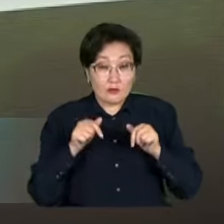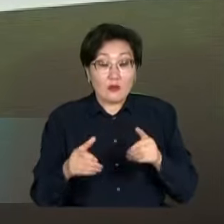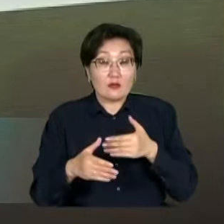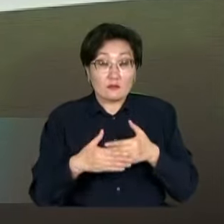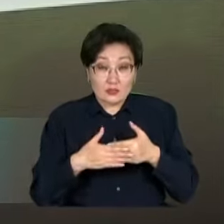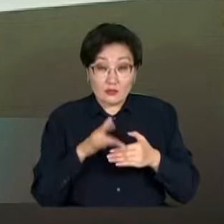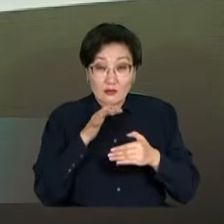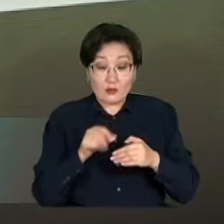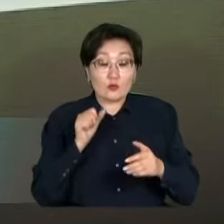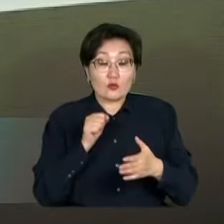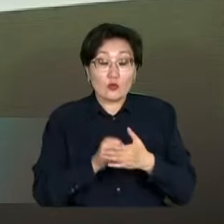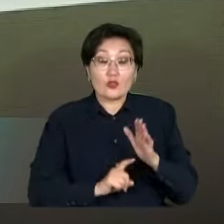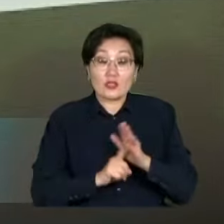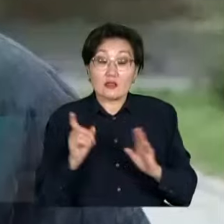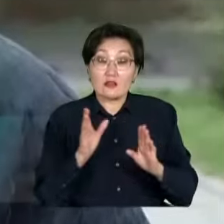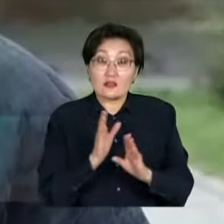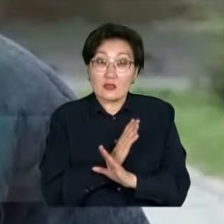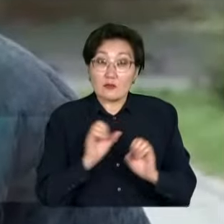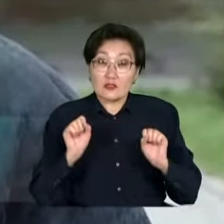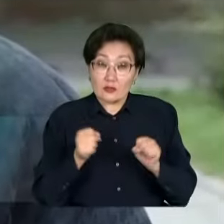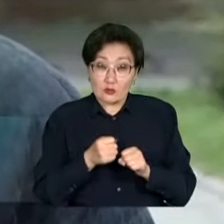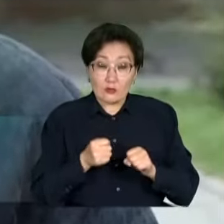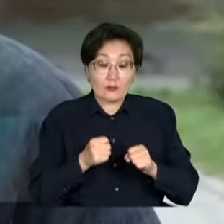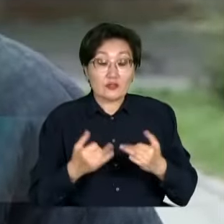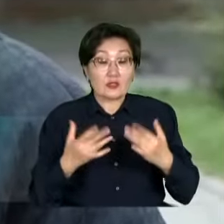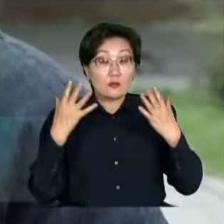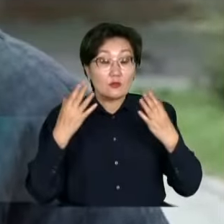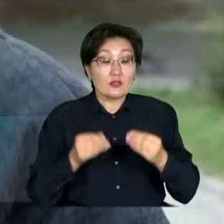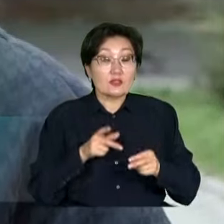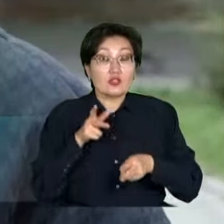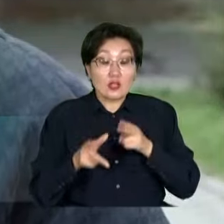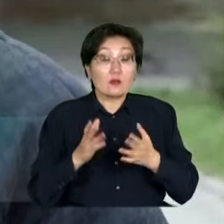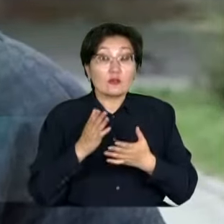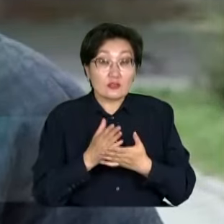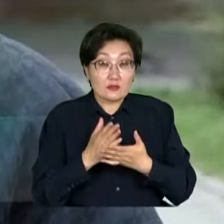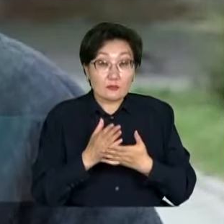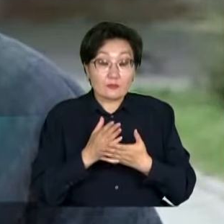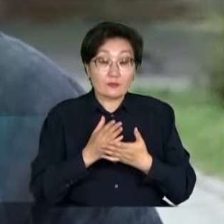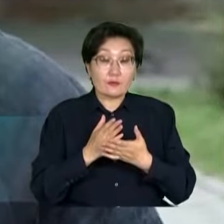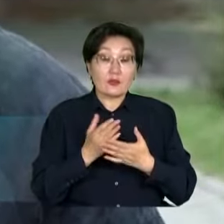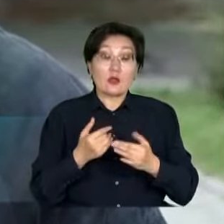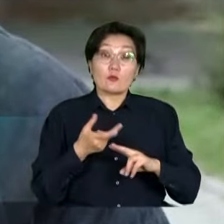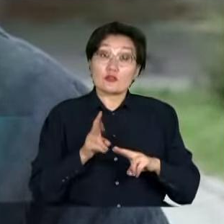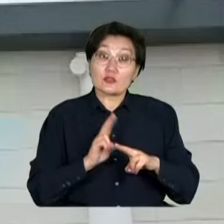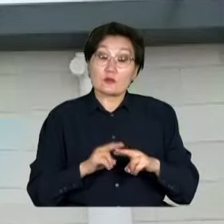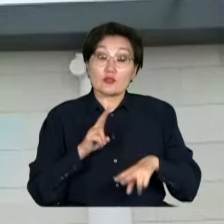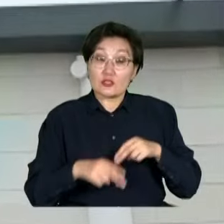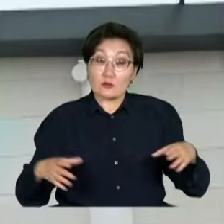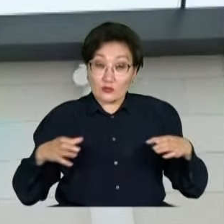ближайшее время до прихода зимних холодов. На сегодняшний день от жителей поступили ряд жалоб, по которым